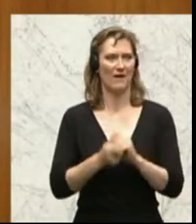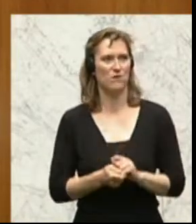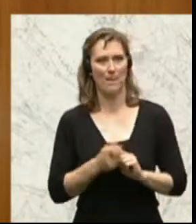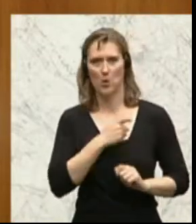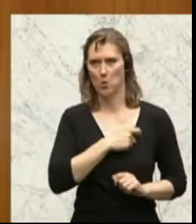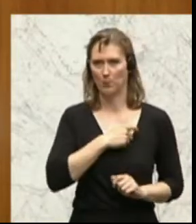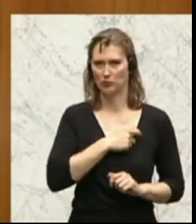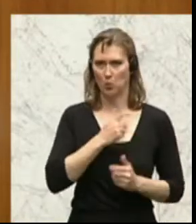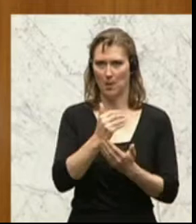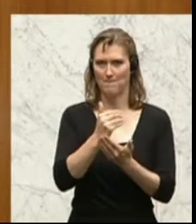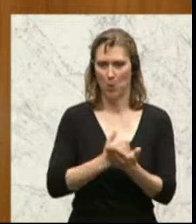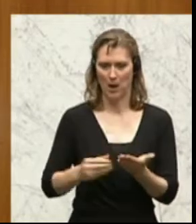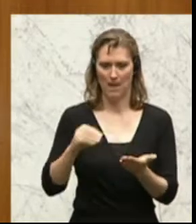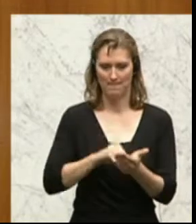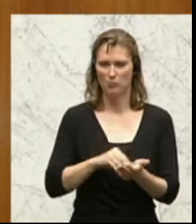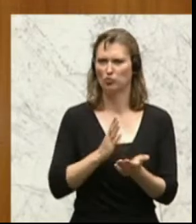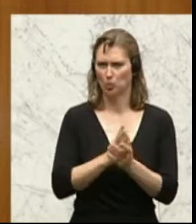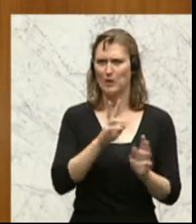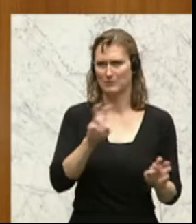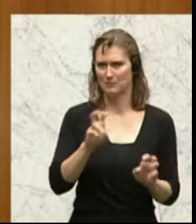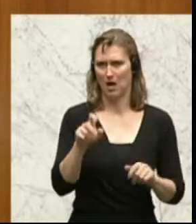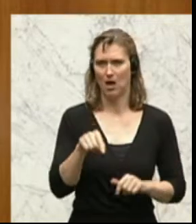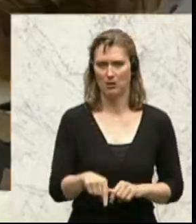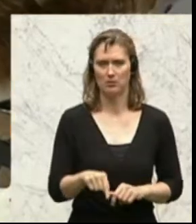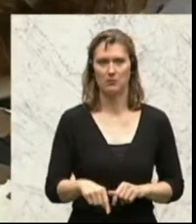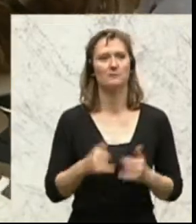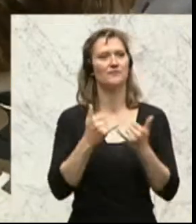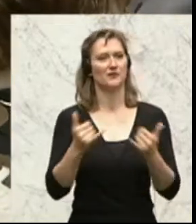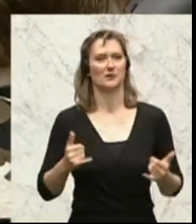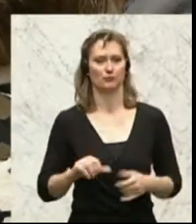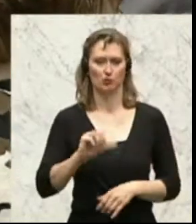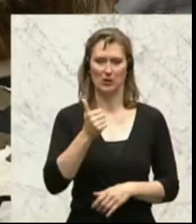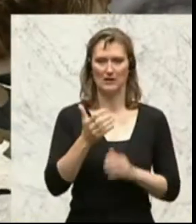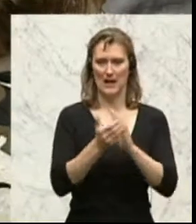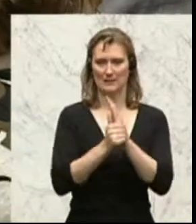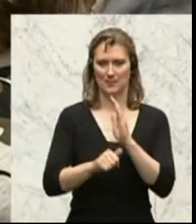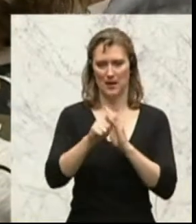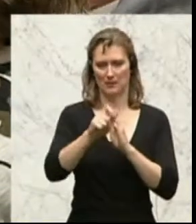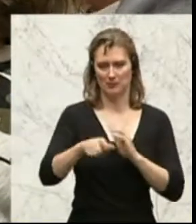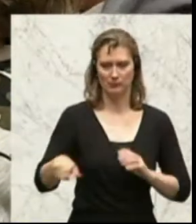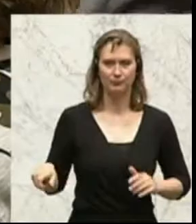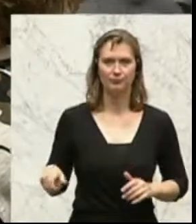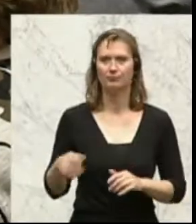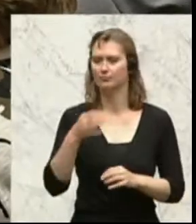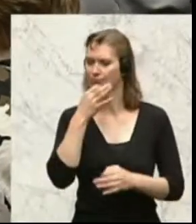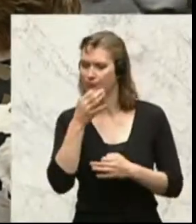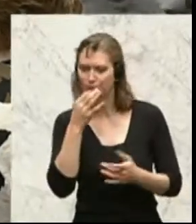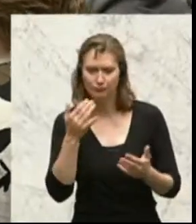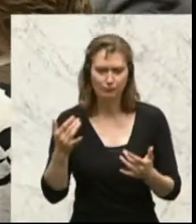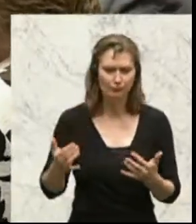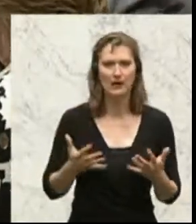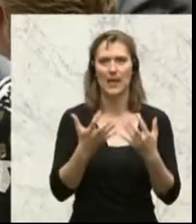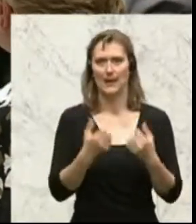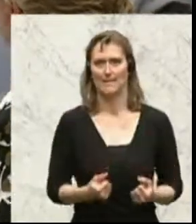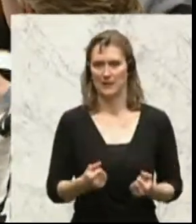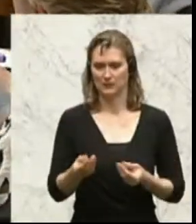Regierungsprogramm, wie ich es schon zitiert habe. Zunächst werden die Expertinnen und Experten Ergebnisse ausarbeiten. Diese werden dann